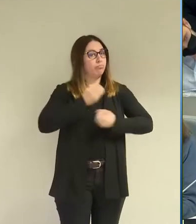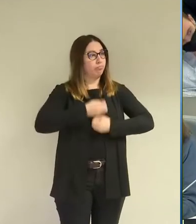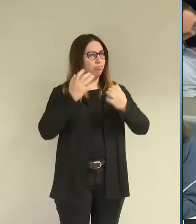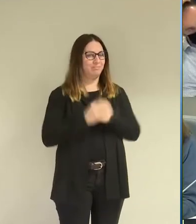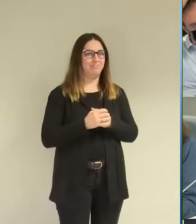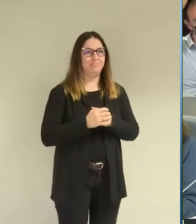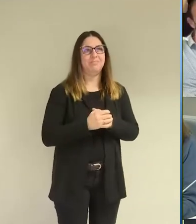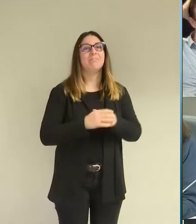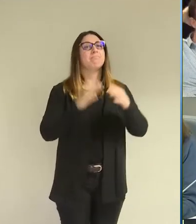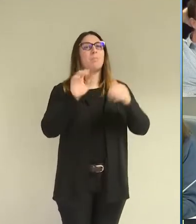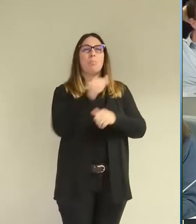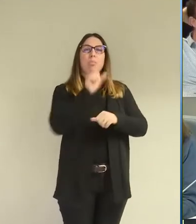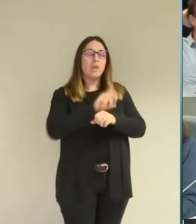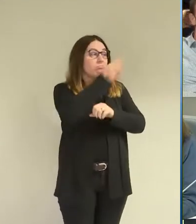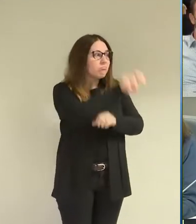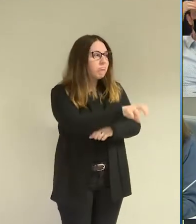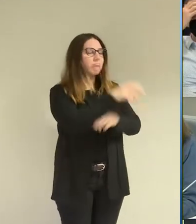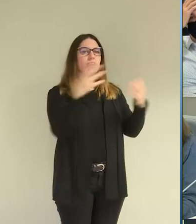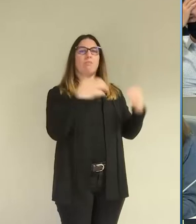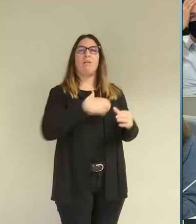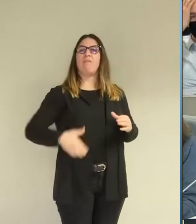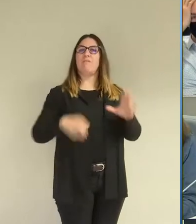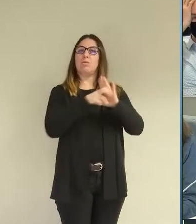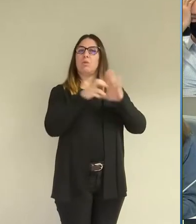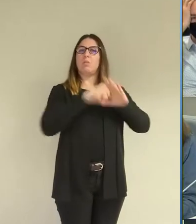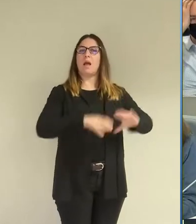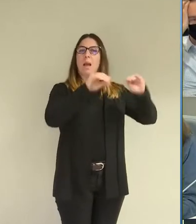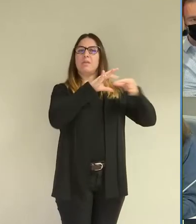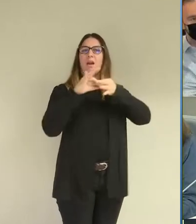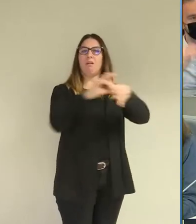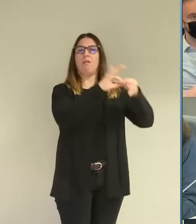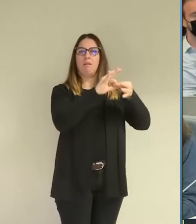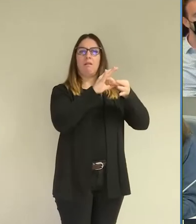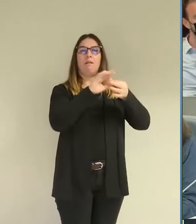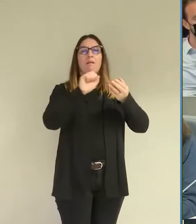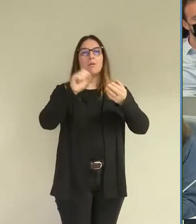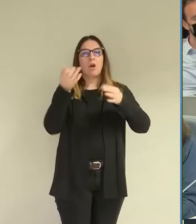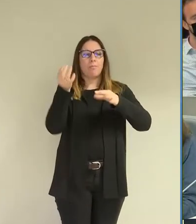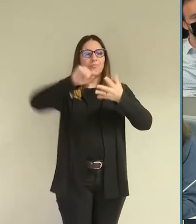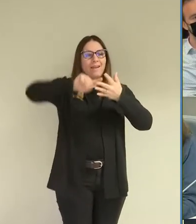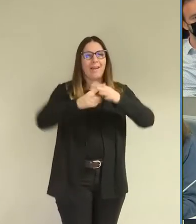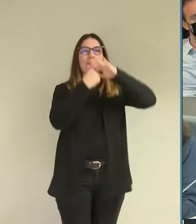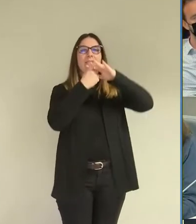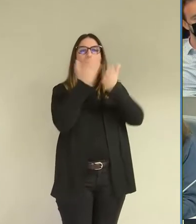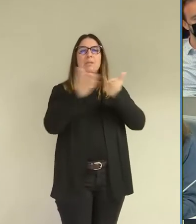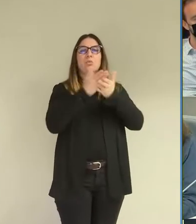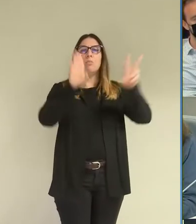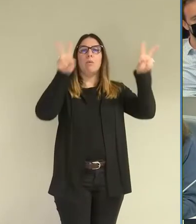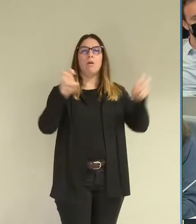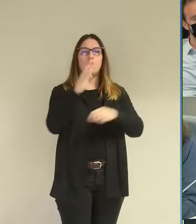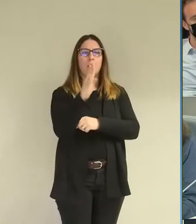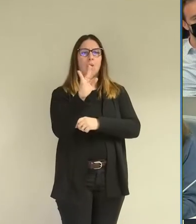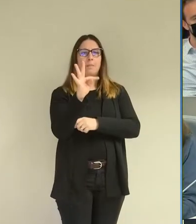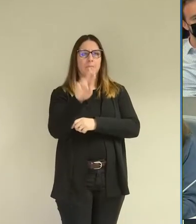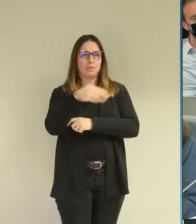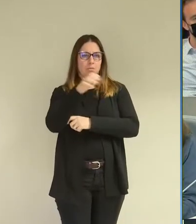halte sur le terrain de la ville de grenoble porteuse du projet d'habitat coopératif graines de bitume un projet qui ne fait que des